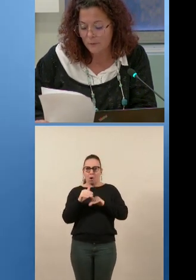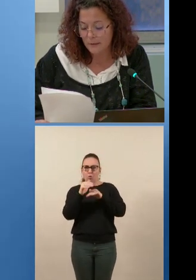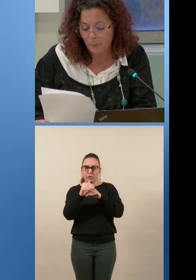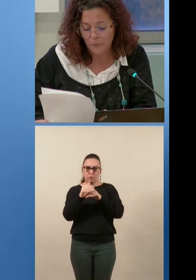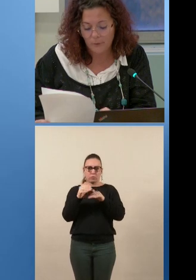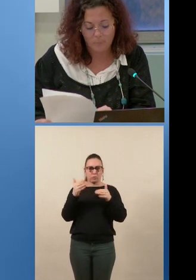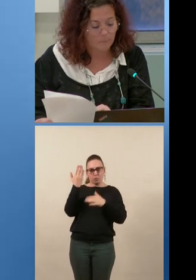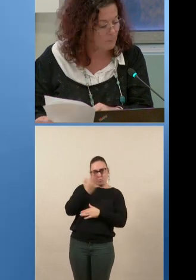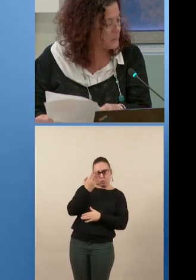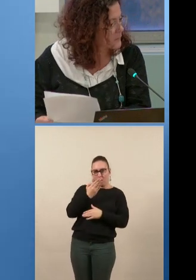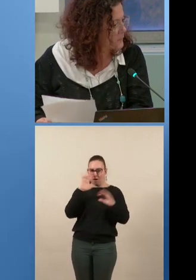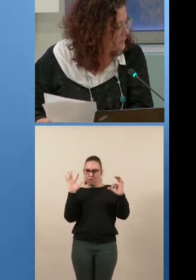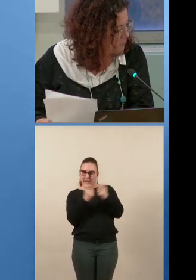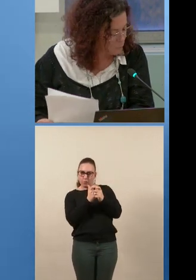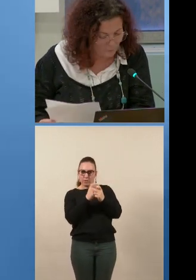diagnostics